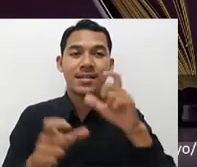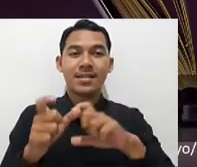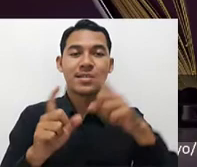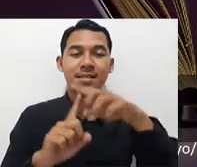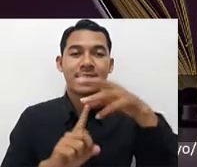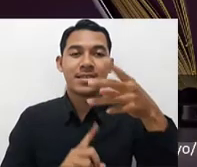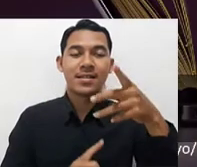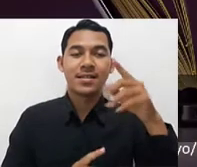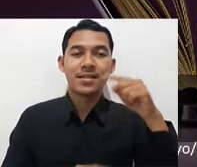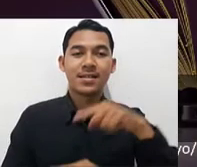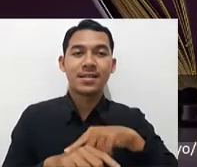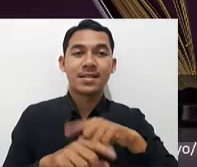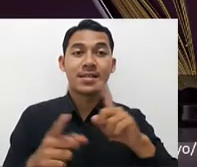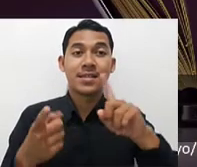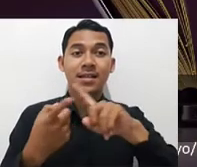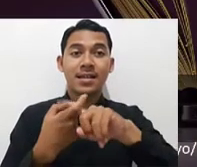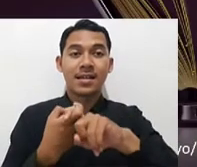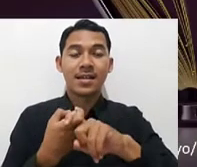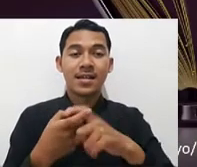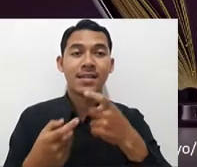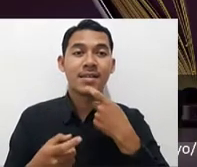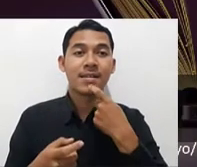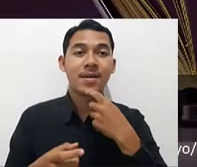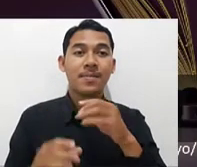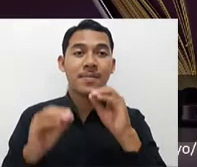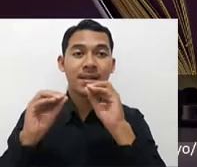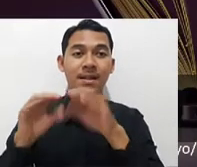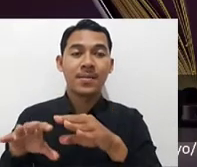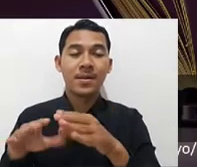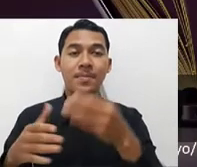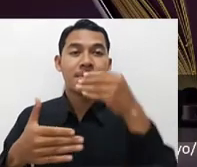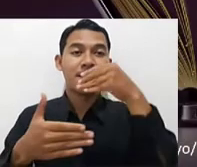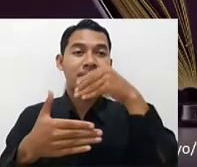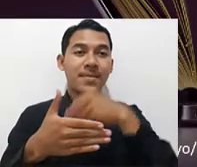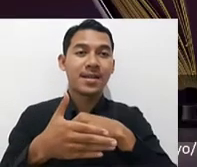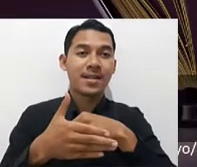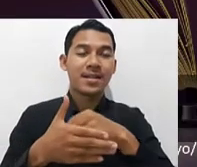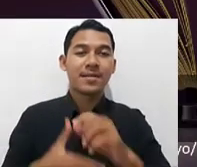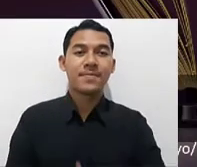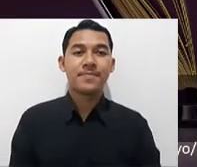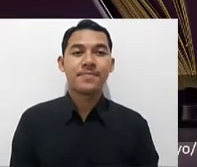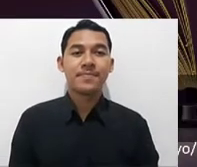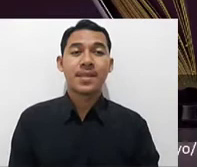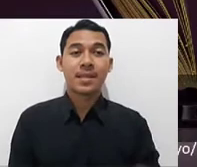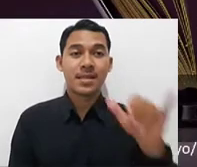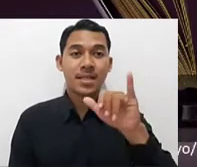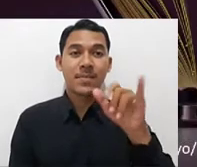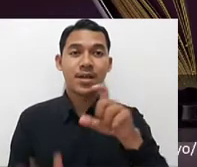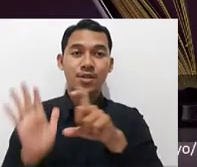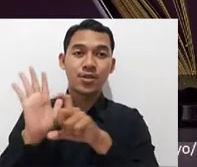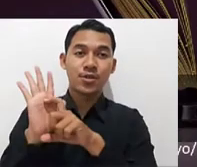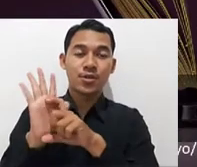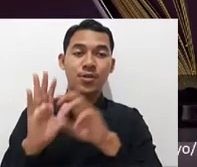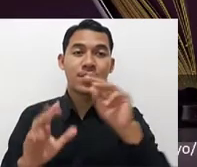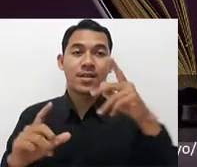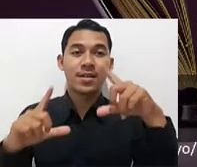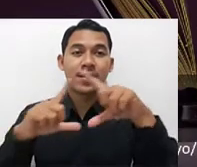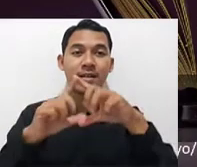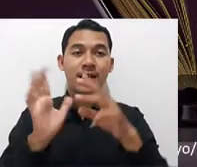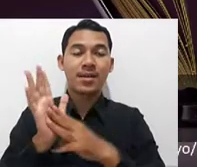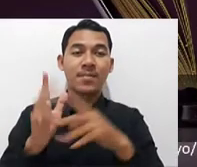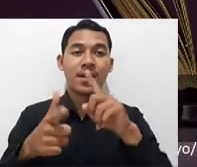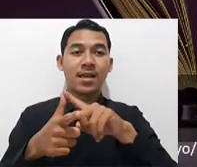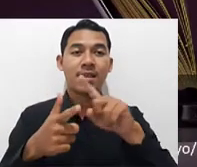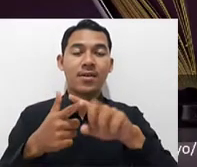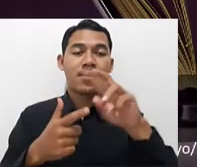kaitannya dengan penerapannya pada proses penyimpanan ya. Jadi kayak misalkan kayak RAM atau ROM